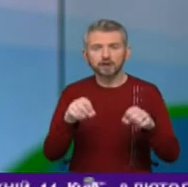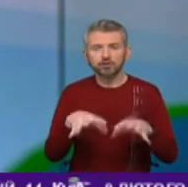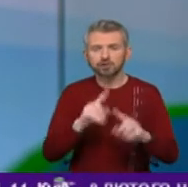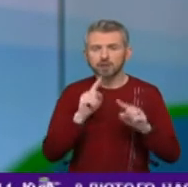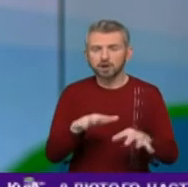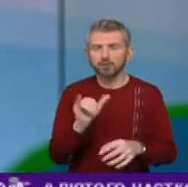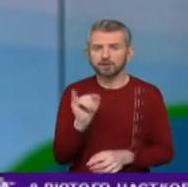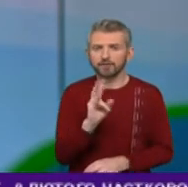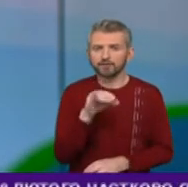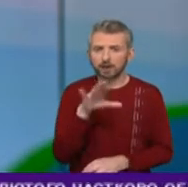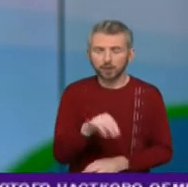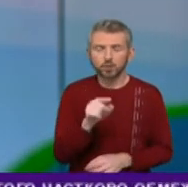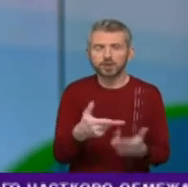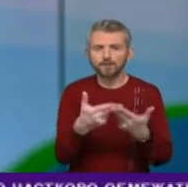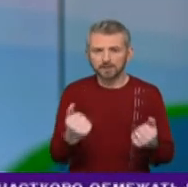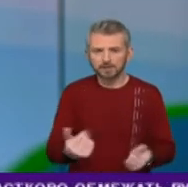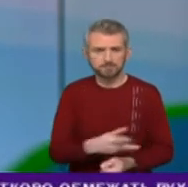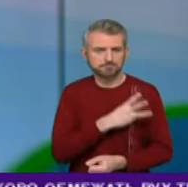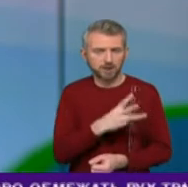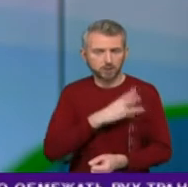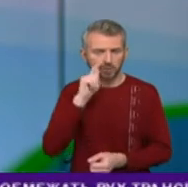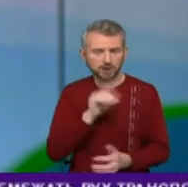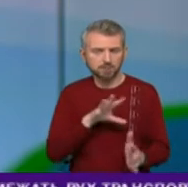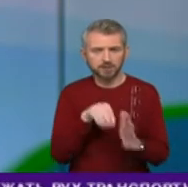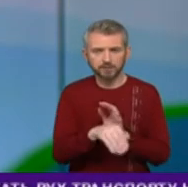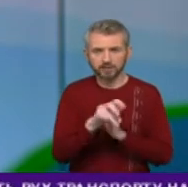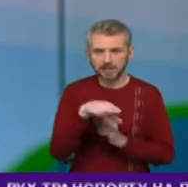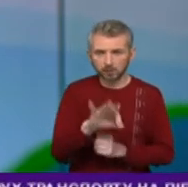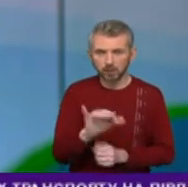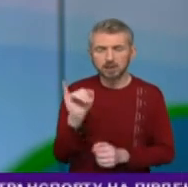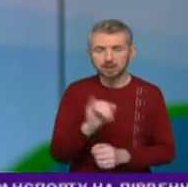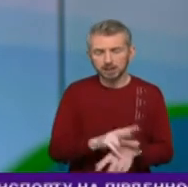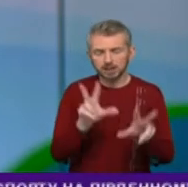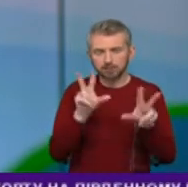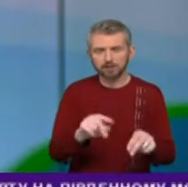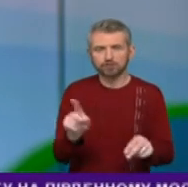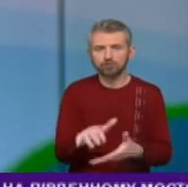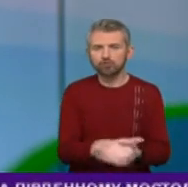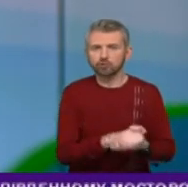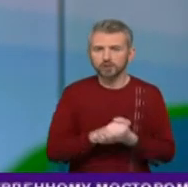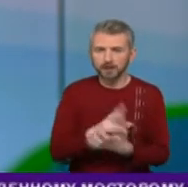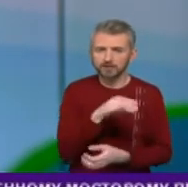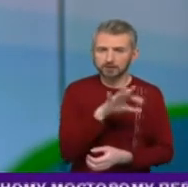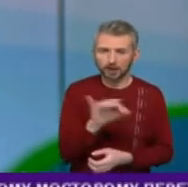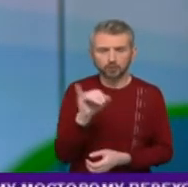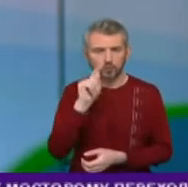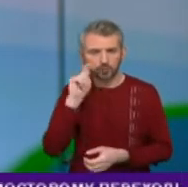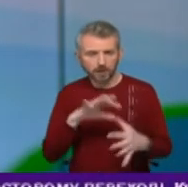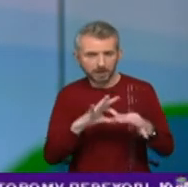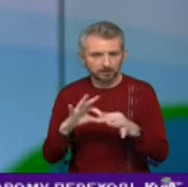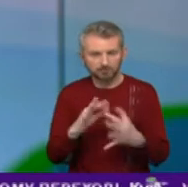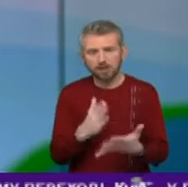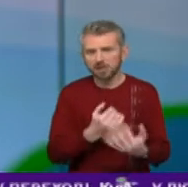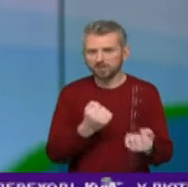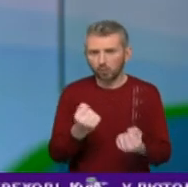парламенту і в НАТО. Там визнали прагнення України приєднатися до Альянсу і запевнили, що солідарність НАТО з Україною є